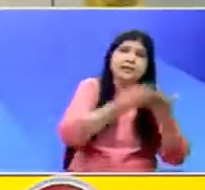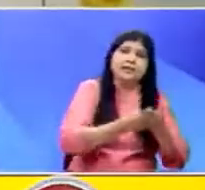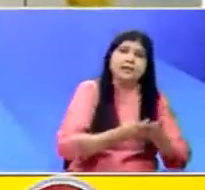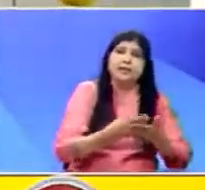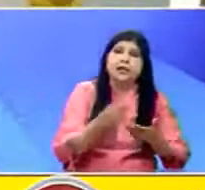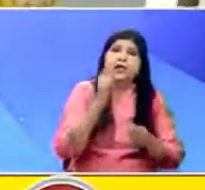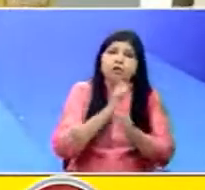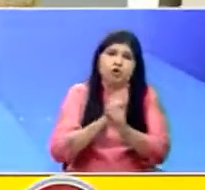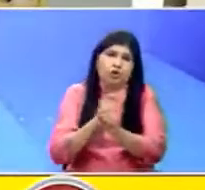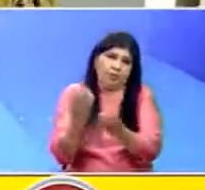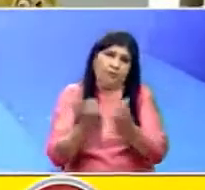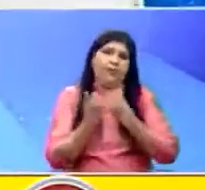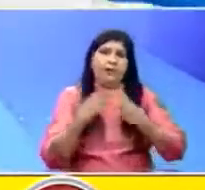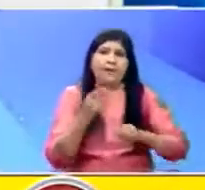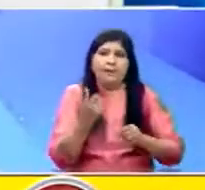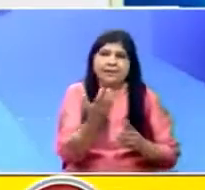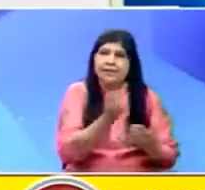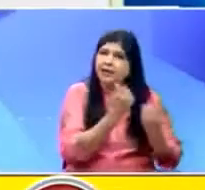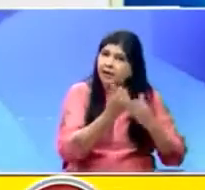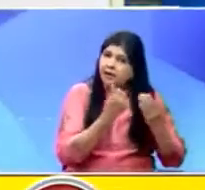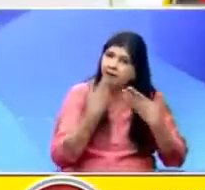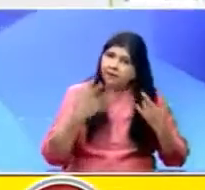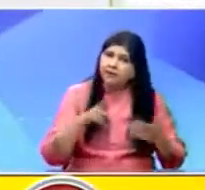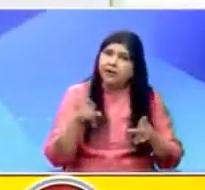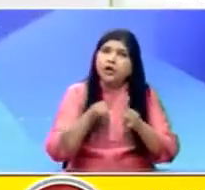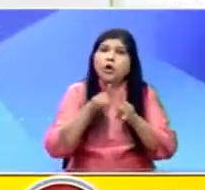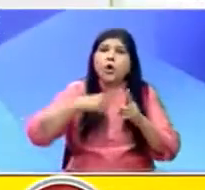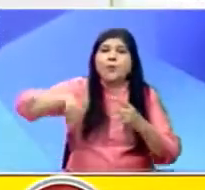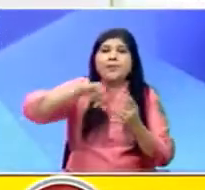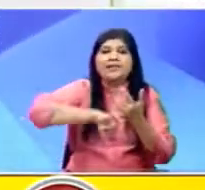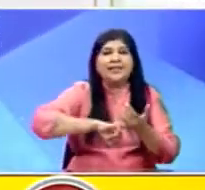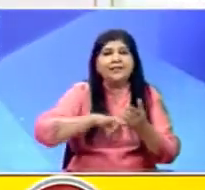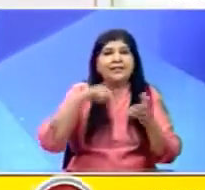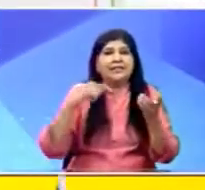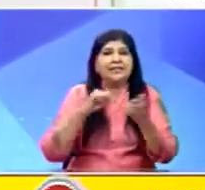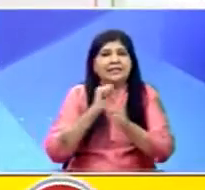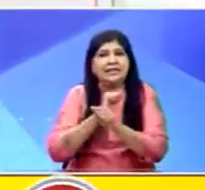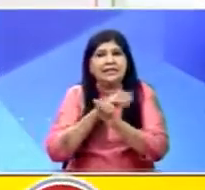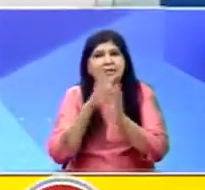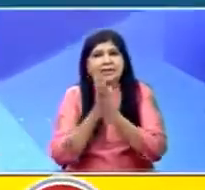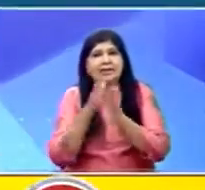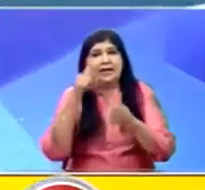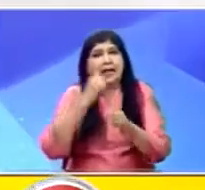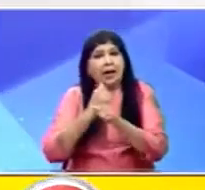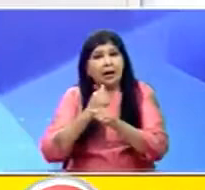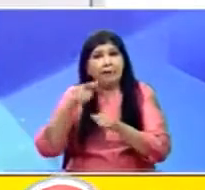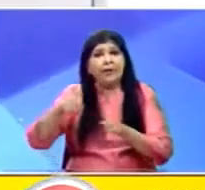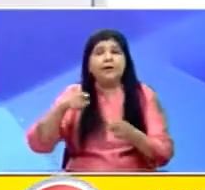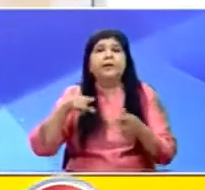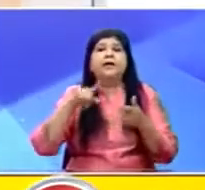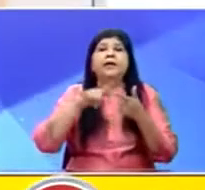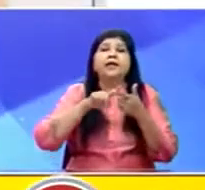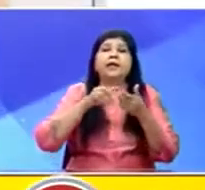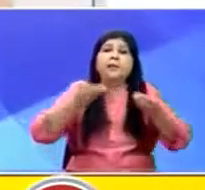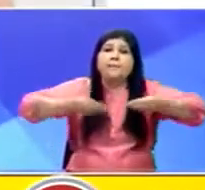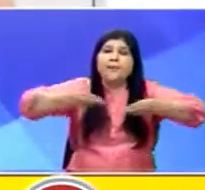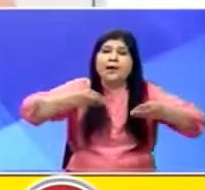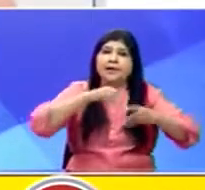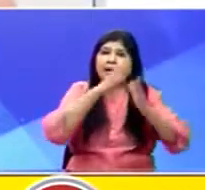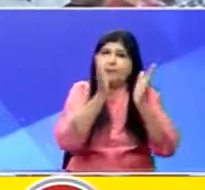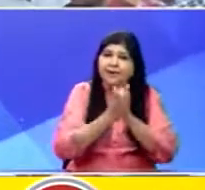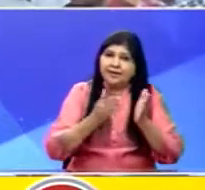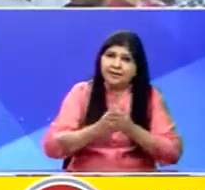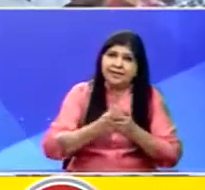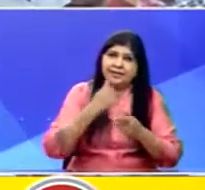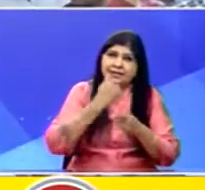रोजगार भी प्राप्त कर रहे हैं। कॉमन सर्विस सेंटर की तरह ही गवर्नमेंट ई मार्केट प्लेस यानी